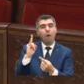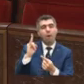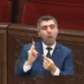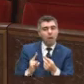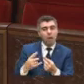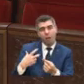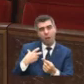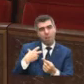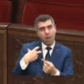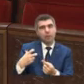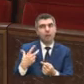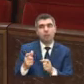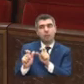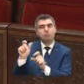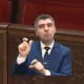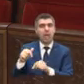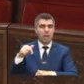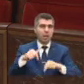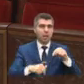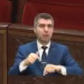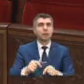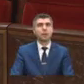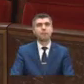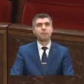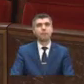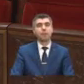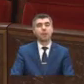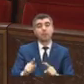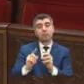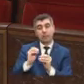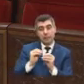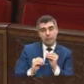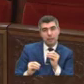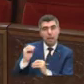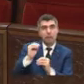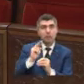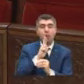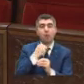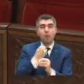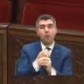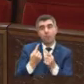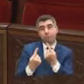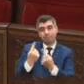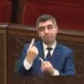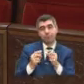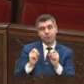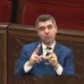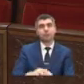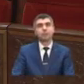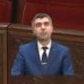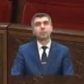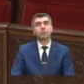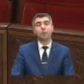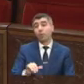مرفحين كيستهلكوا أكثر، ومع ذلك غلي تزاد شوية لما الحكومة باش تاهما ينزلوا شوية من حيث السهيلة. فربما شنو اللي